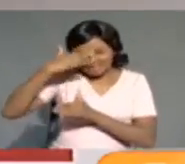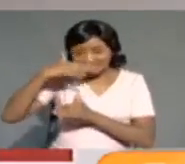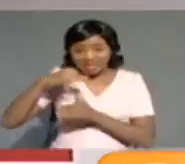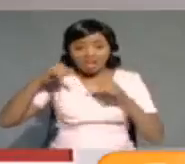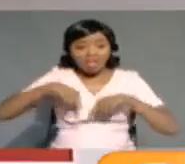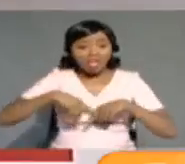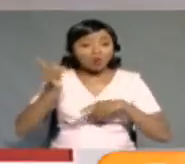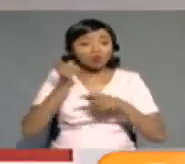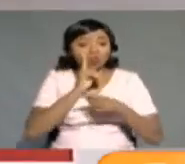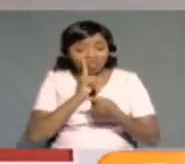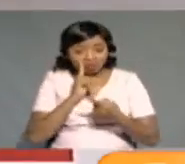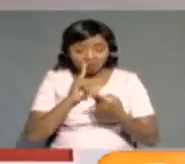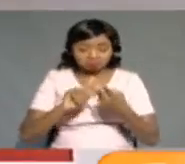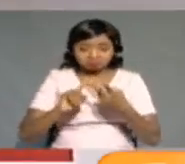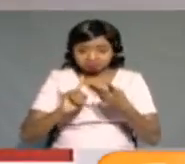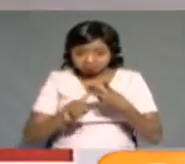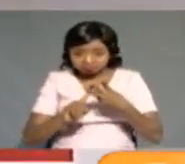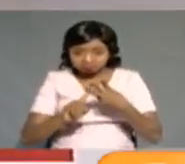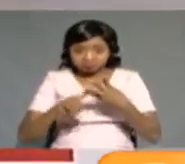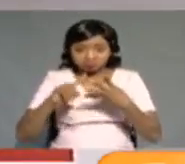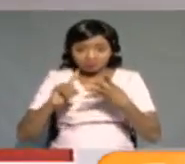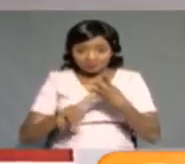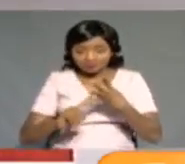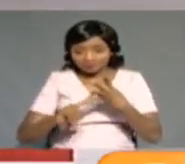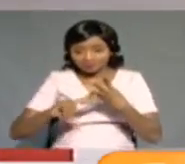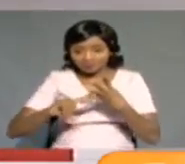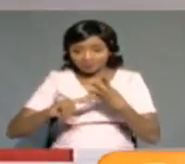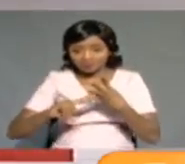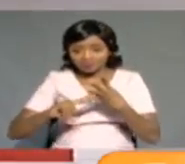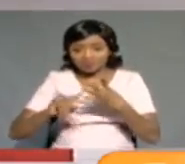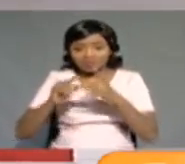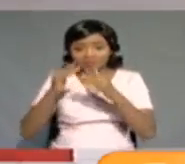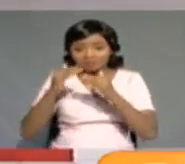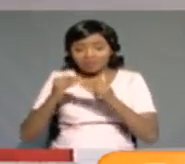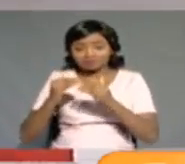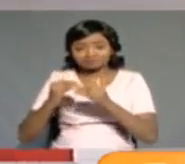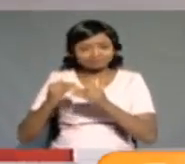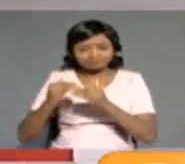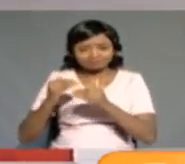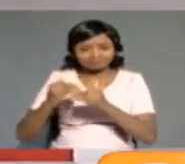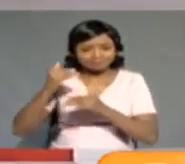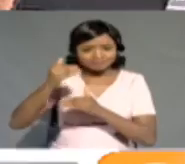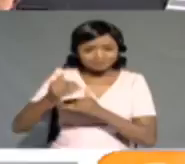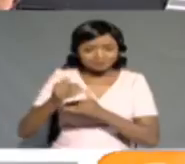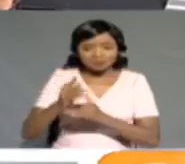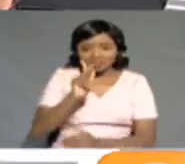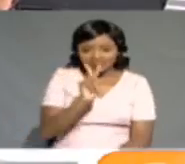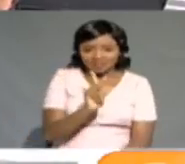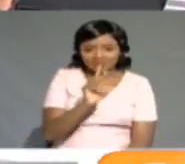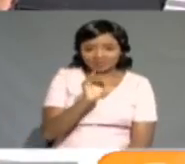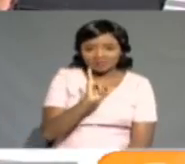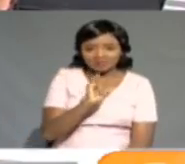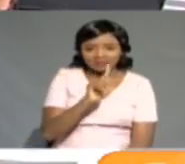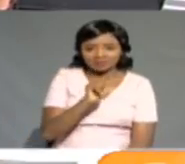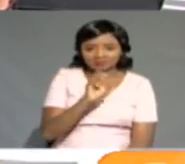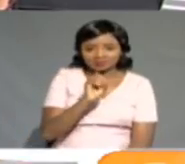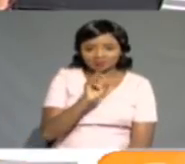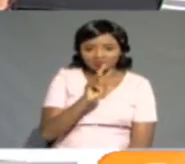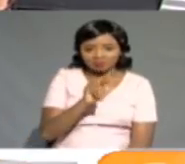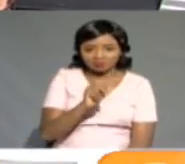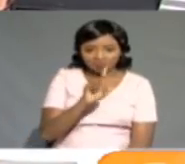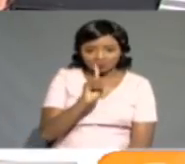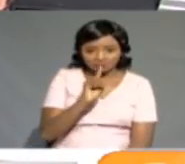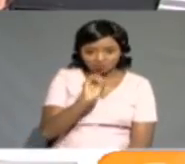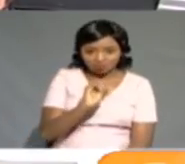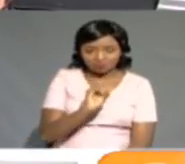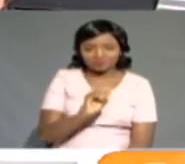kesho, kesho kutwa, mtondo, mtondogo, mtondoto. Kitojo. Kitojo. Mtondo,